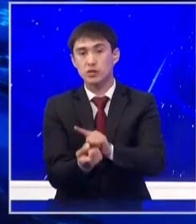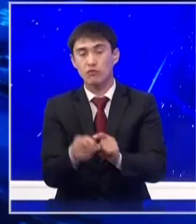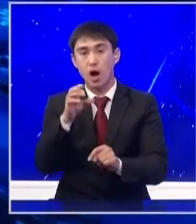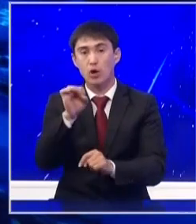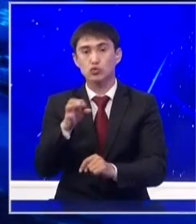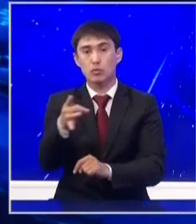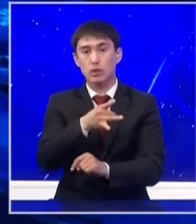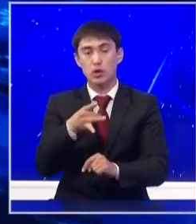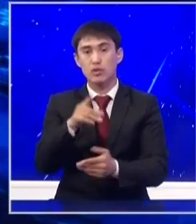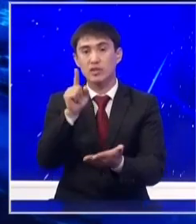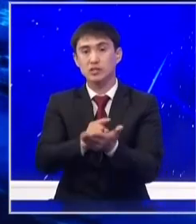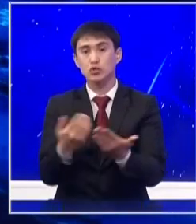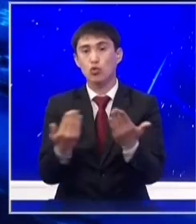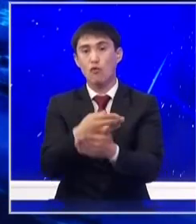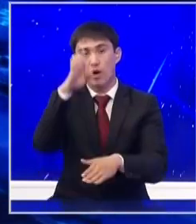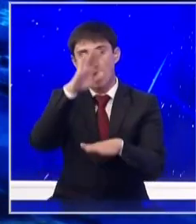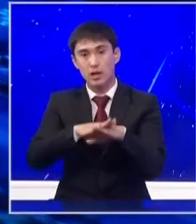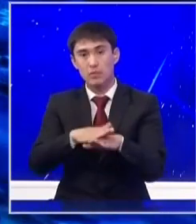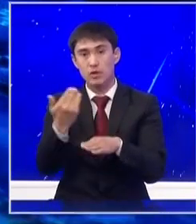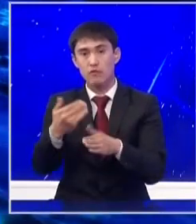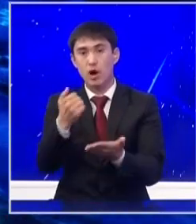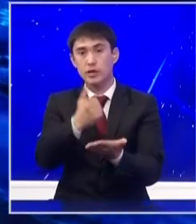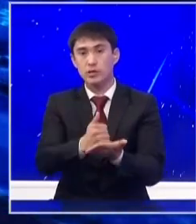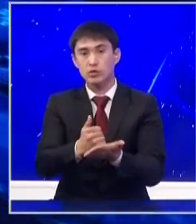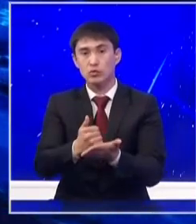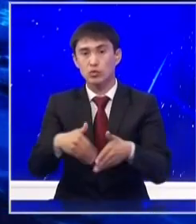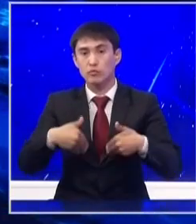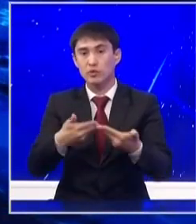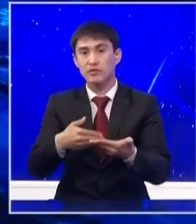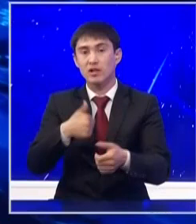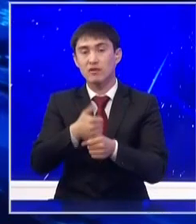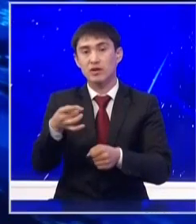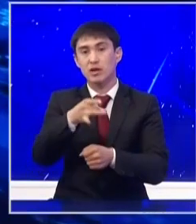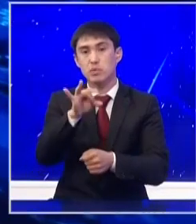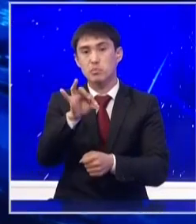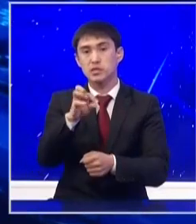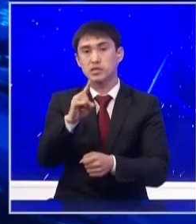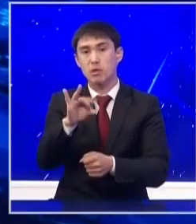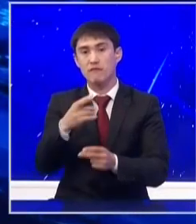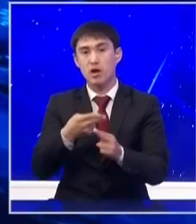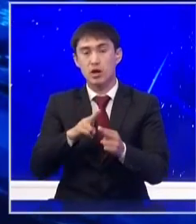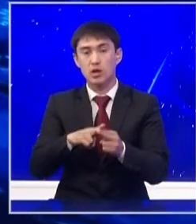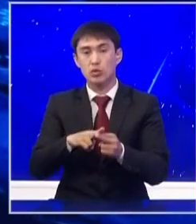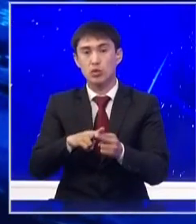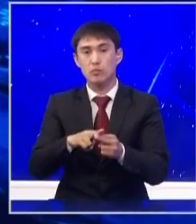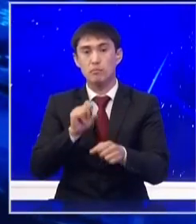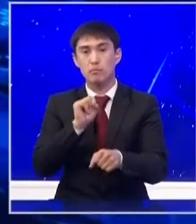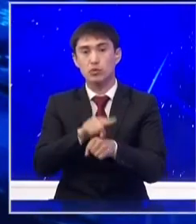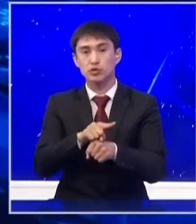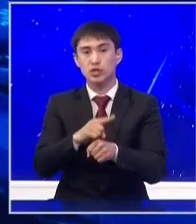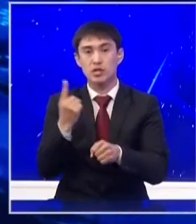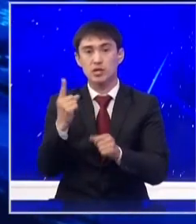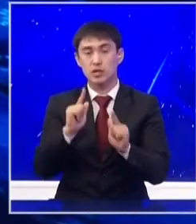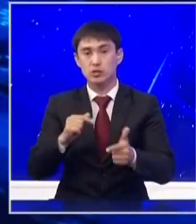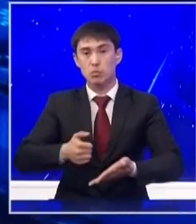в аксуском районе назначен новый Аким его кандидатуру выдвинул глава края же тысу Бейбит и сабаев когда-то кандидатура